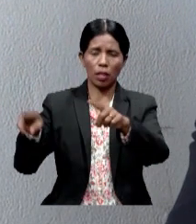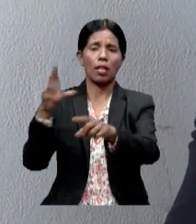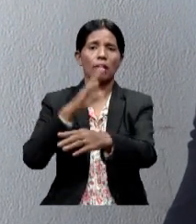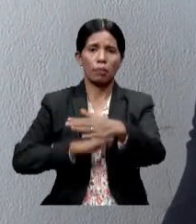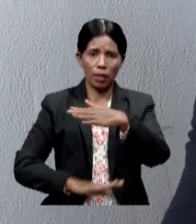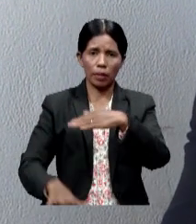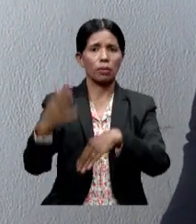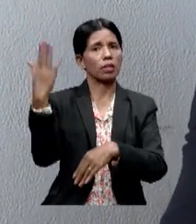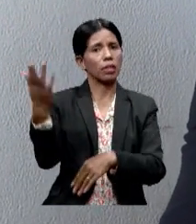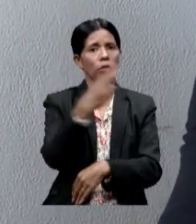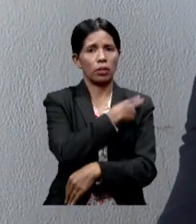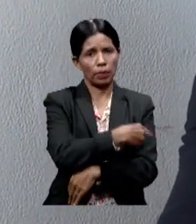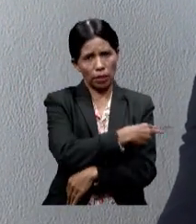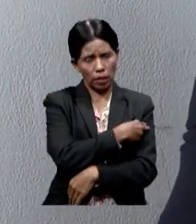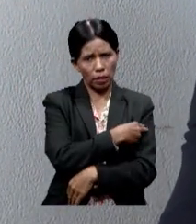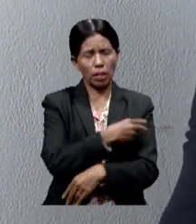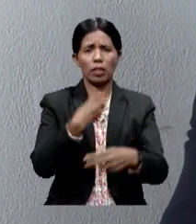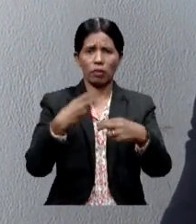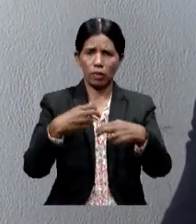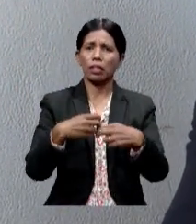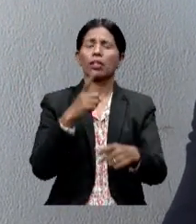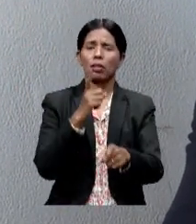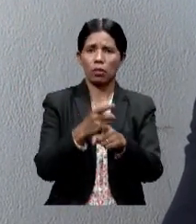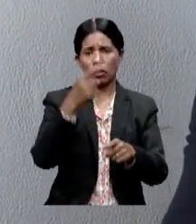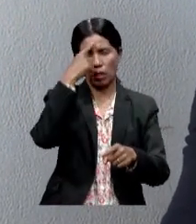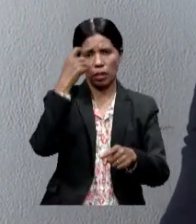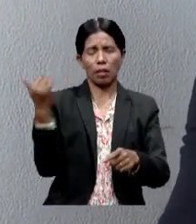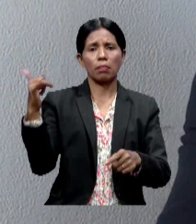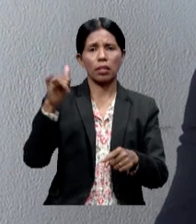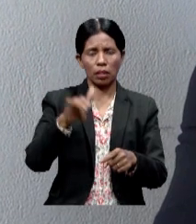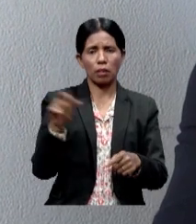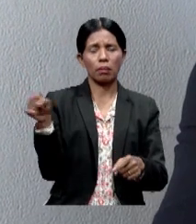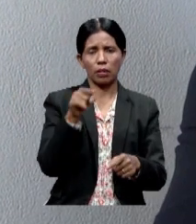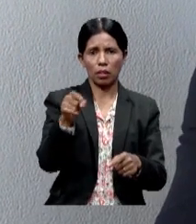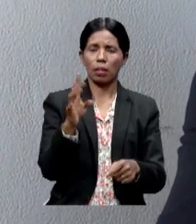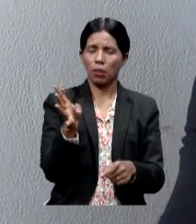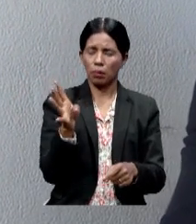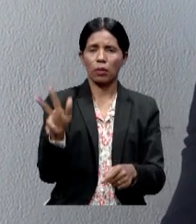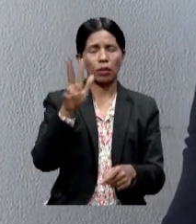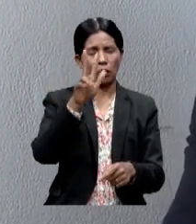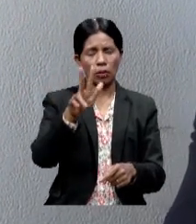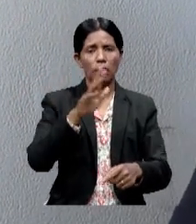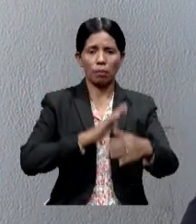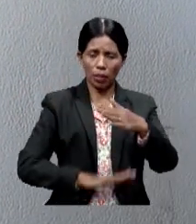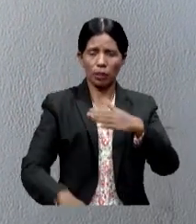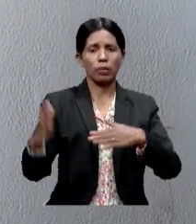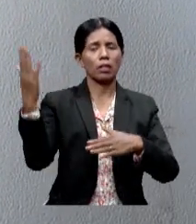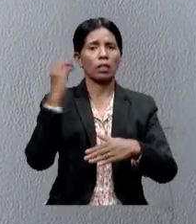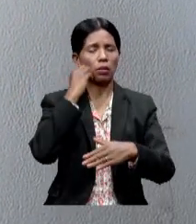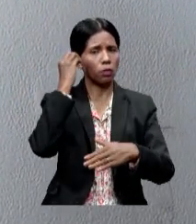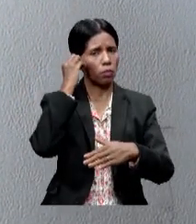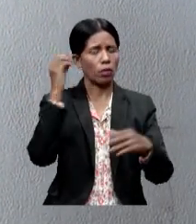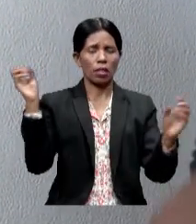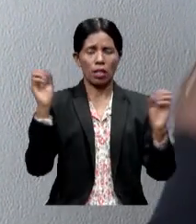sira idane pior liutan tamba sira persentu hirak nebe hat nulu racing tolu nebe tur ahi he umane la iha